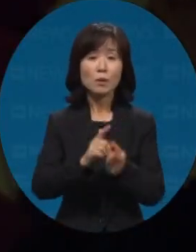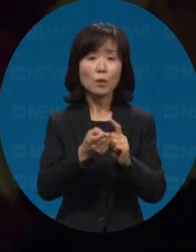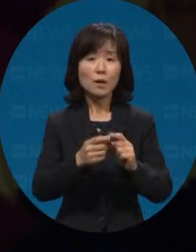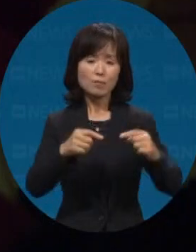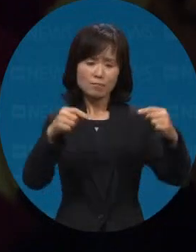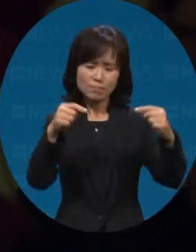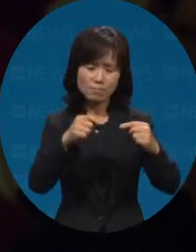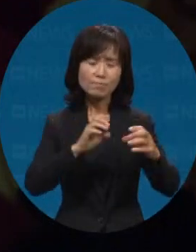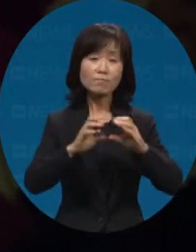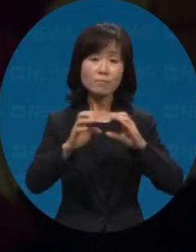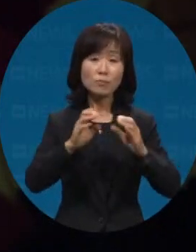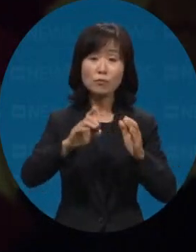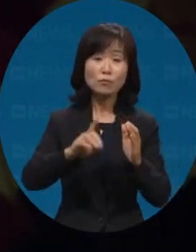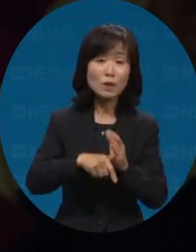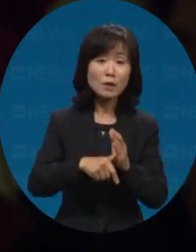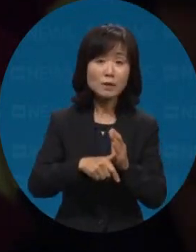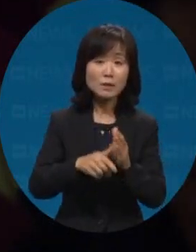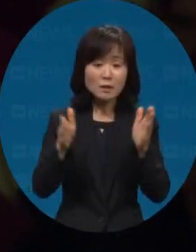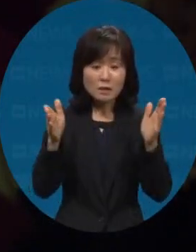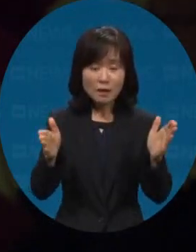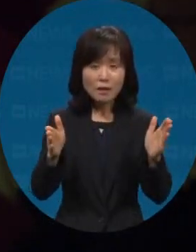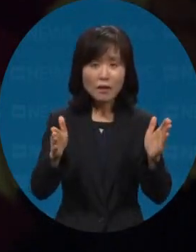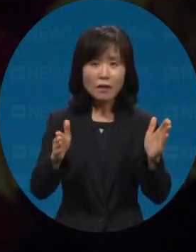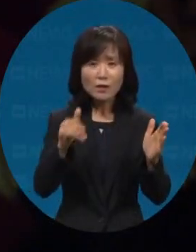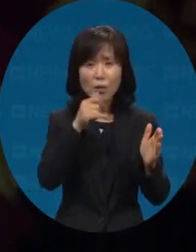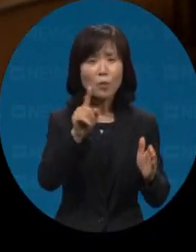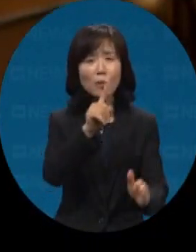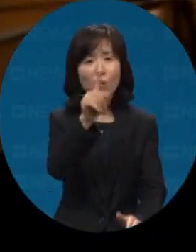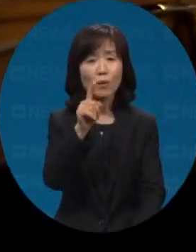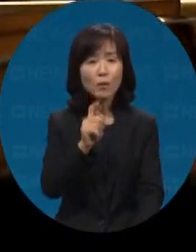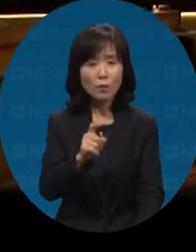순간, 그 사이에는 무엇이 있을까요?